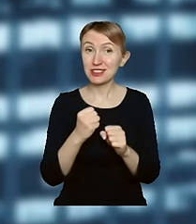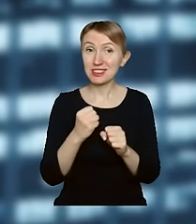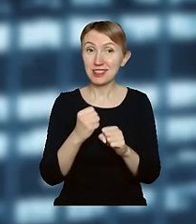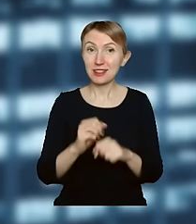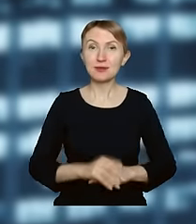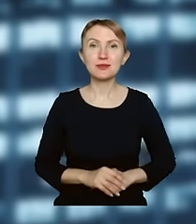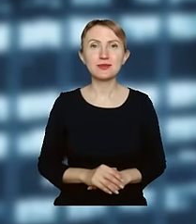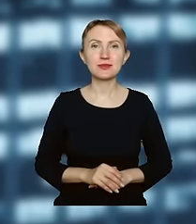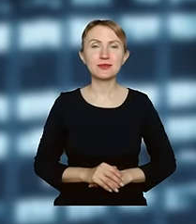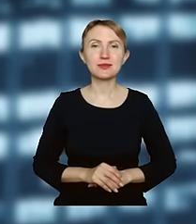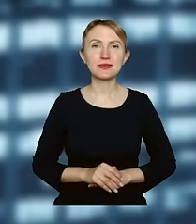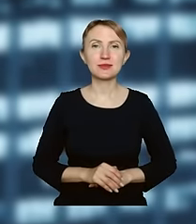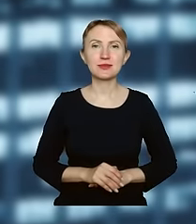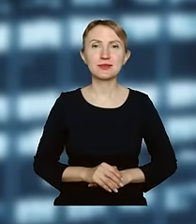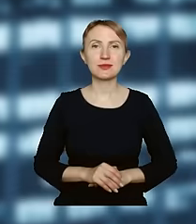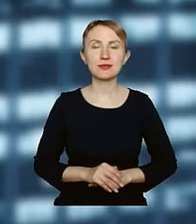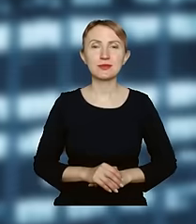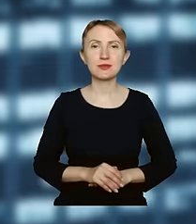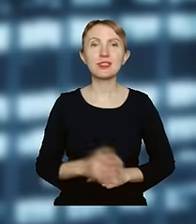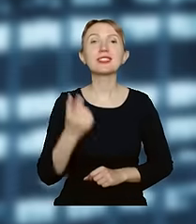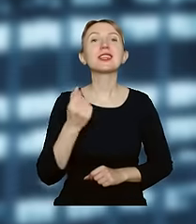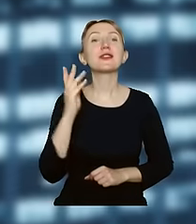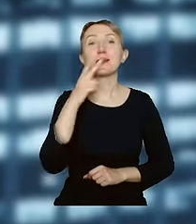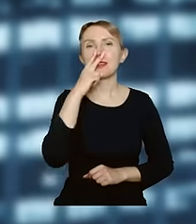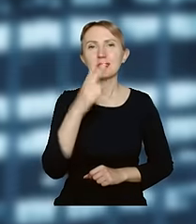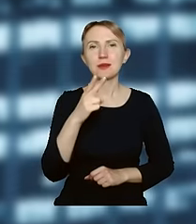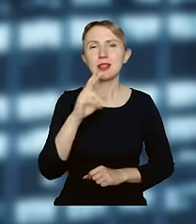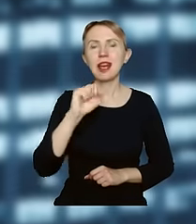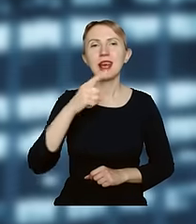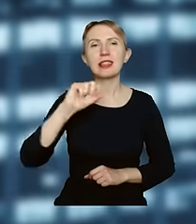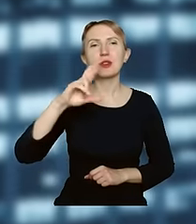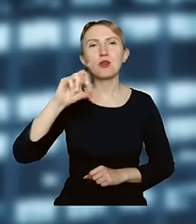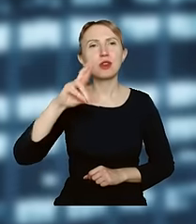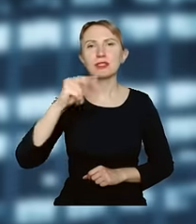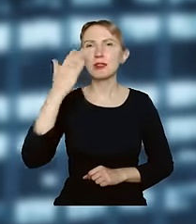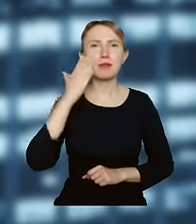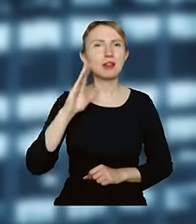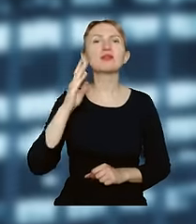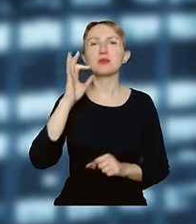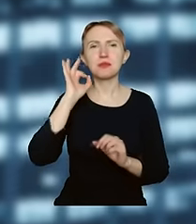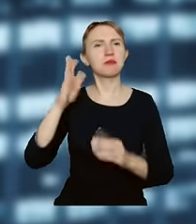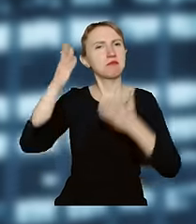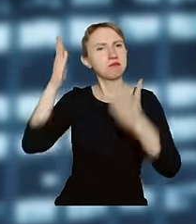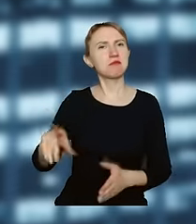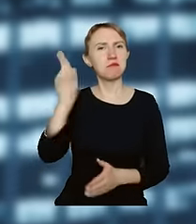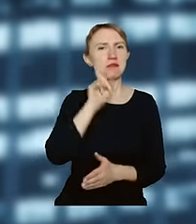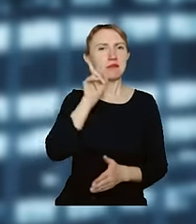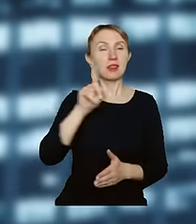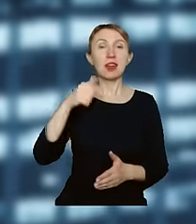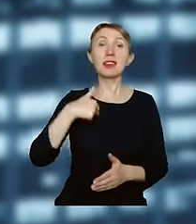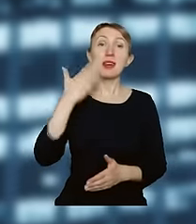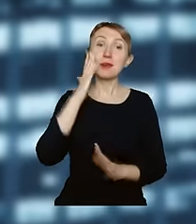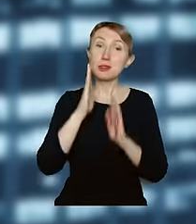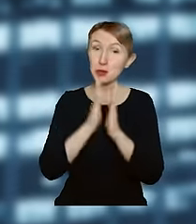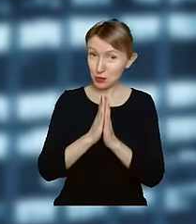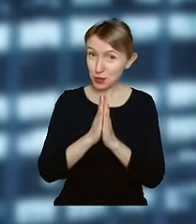całkiem serio i poważnie mówiąc, za moment państwo zobaczą Adriana Boreckiego. To jest bardzo porządny facet i ja bardzo proszę w